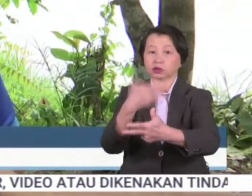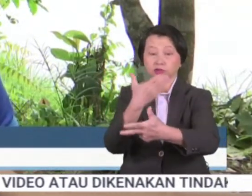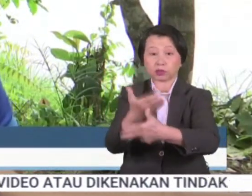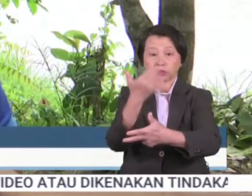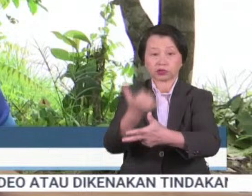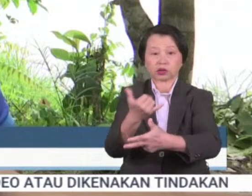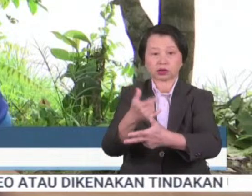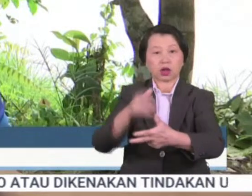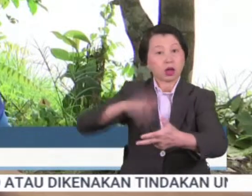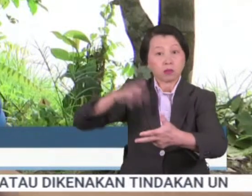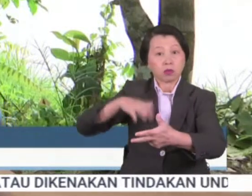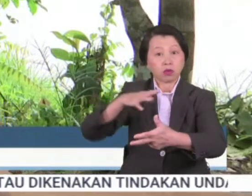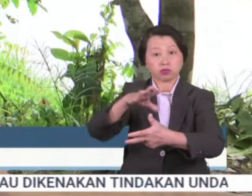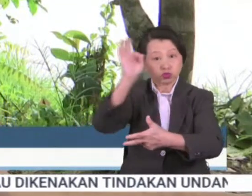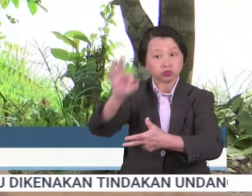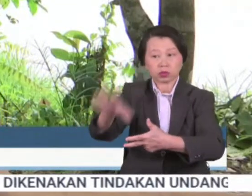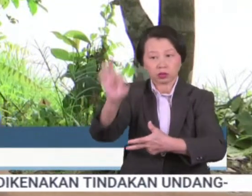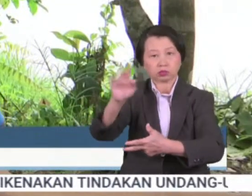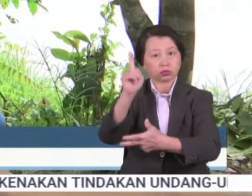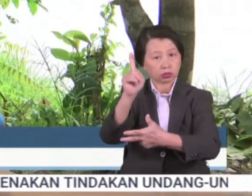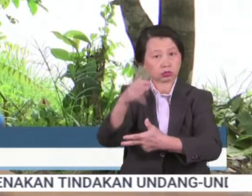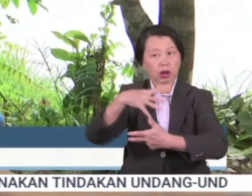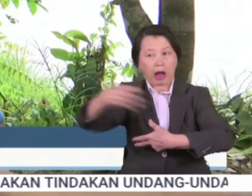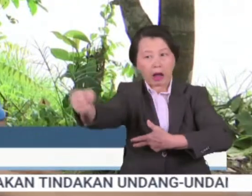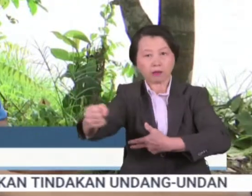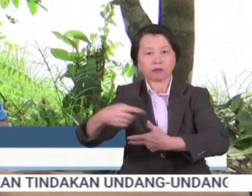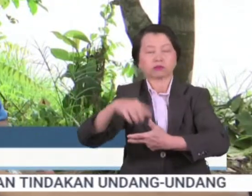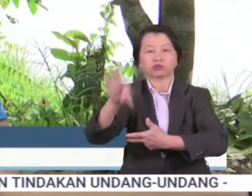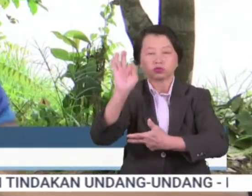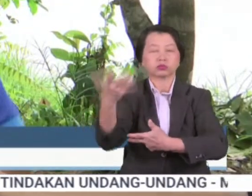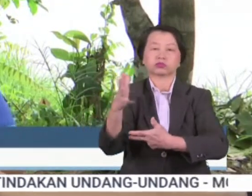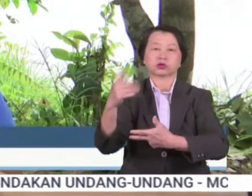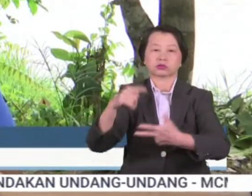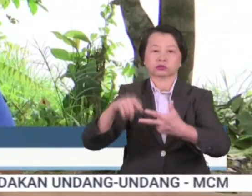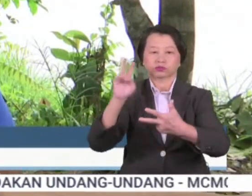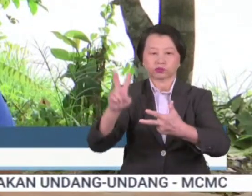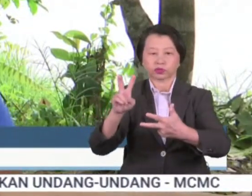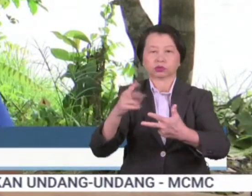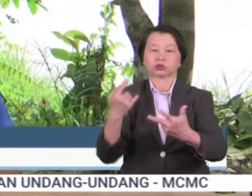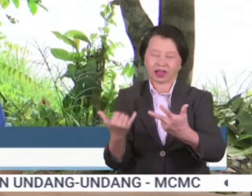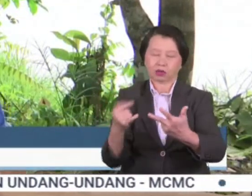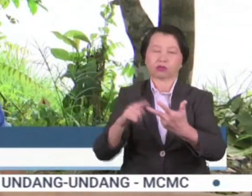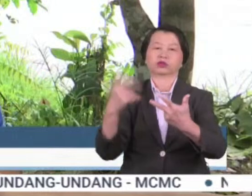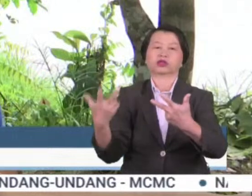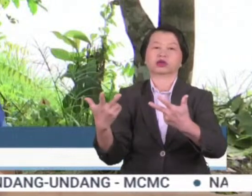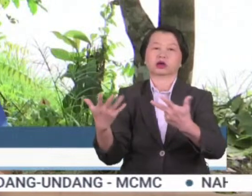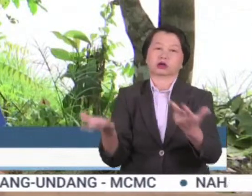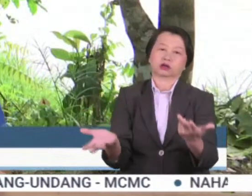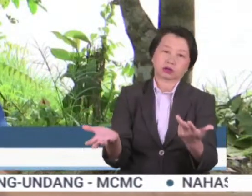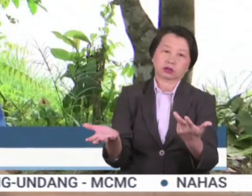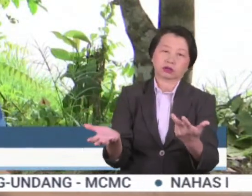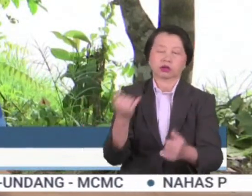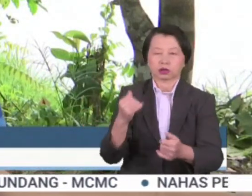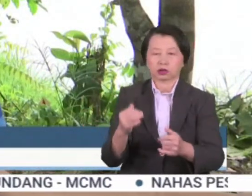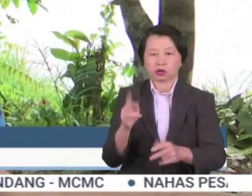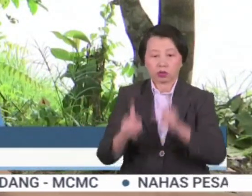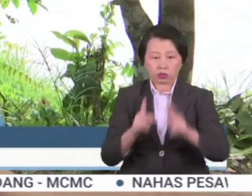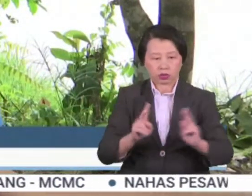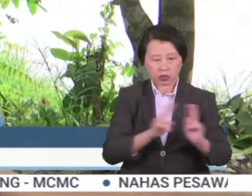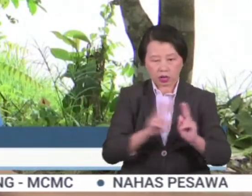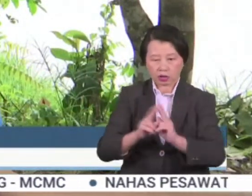sekarang pun belum selesai lagi jadi yang kedua yang ketiga jadi ini kami penduduk